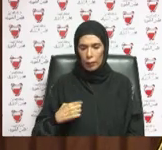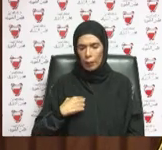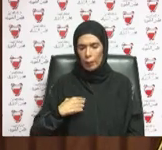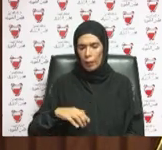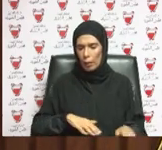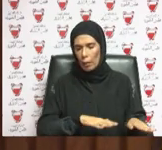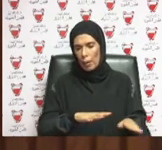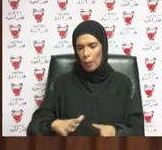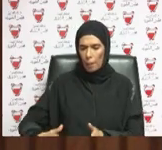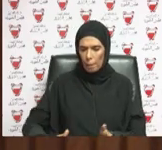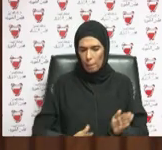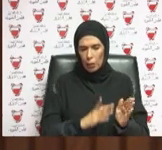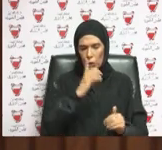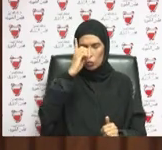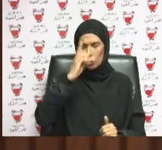إليه راجعون.